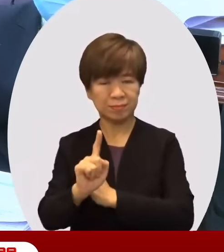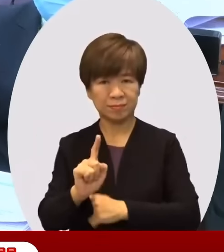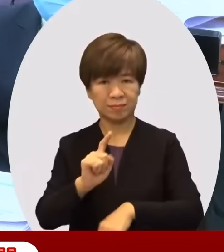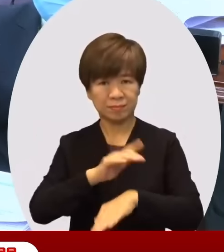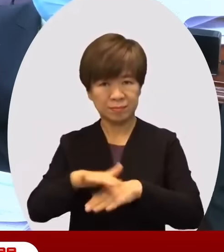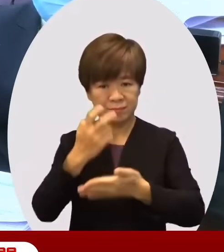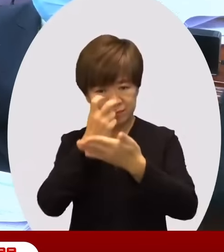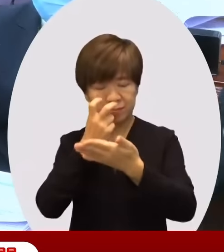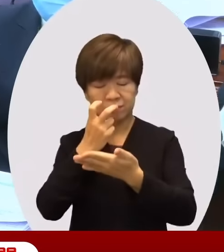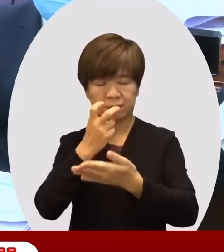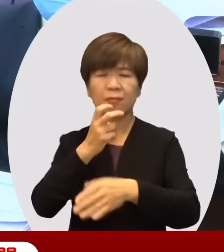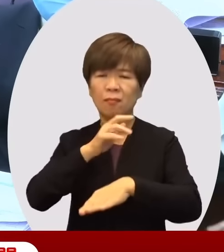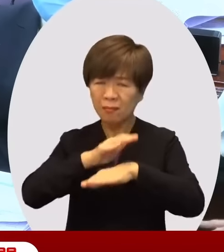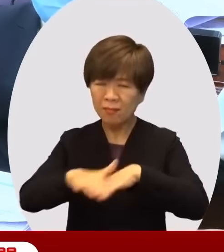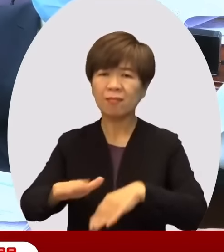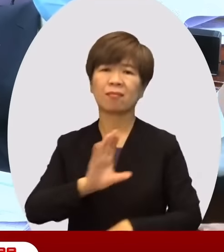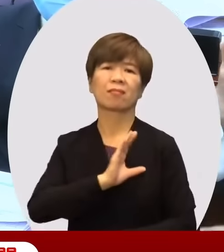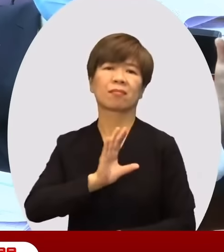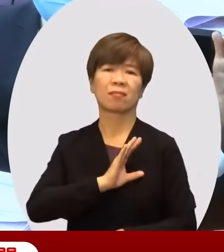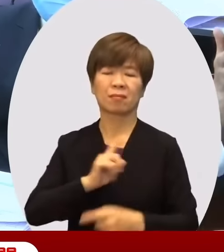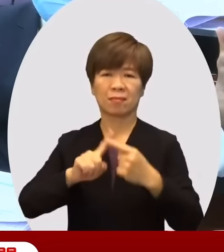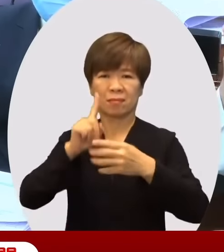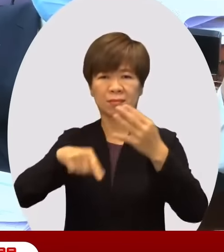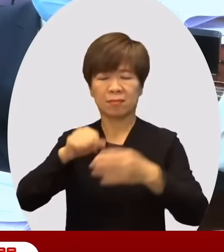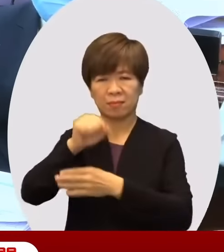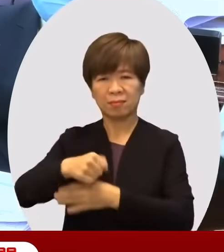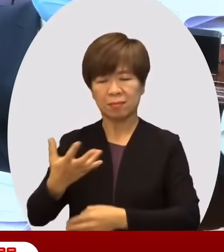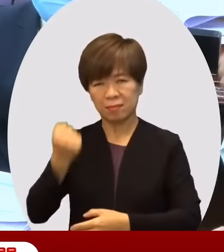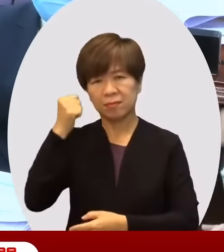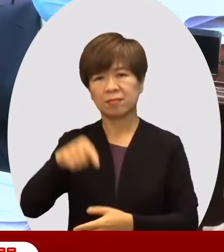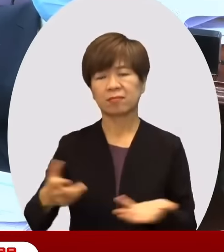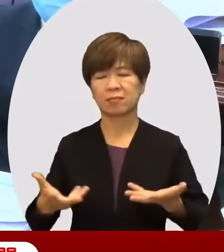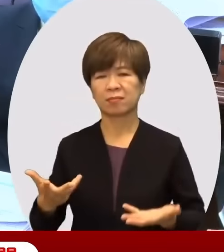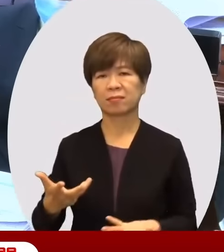当然会审了、啊。我们在审查人事同意权的时候，